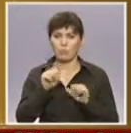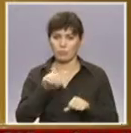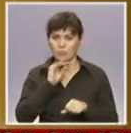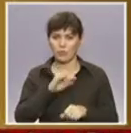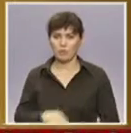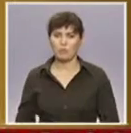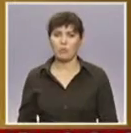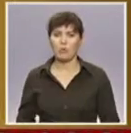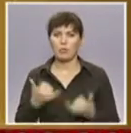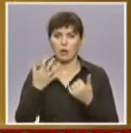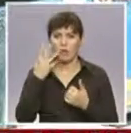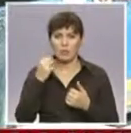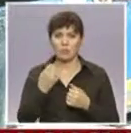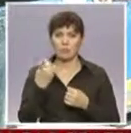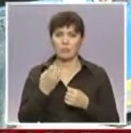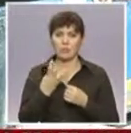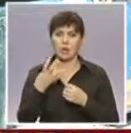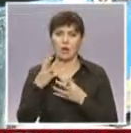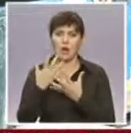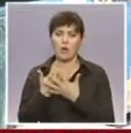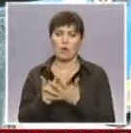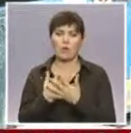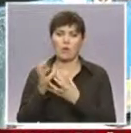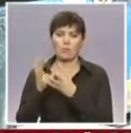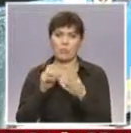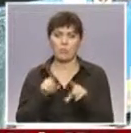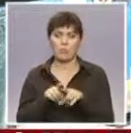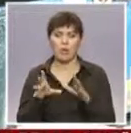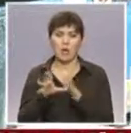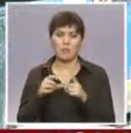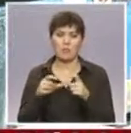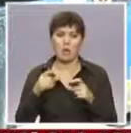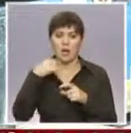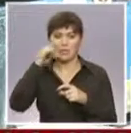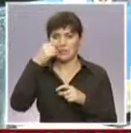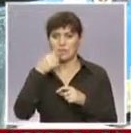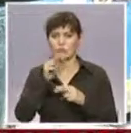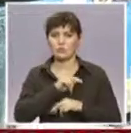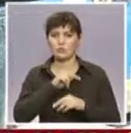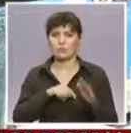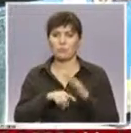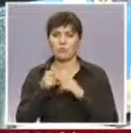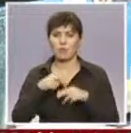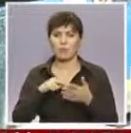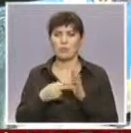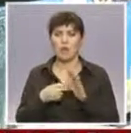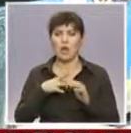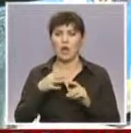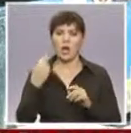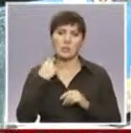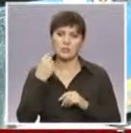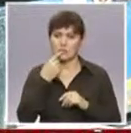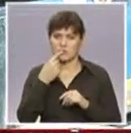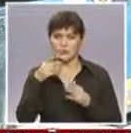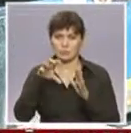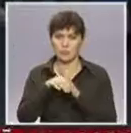Бүгіннен бастап Алматының бірқатар муниципалдық қоғамдық көліктерінде электронды билет құрылғысы қазақ тілінде жұмыс жасай бастады. Ал жоспарда тағы ағылшын тілін